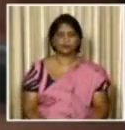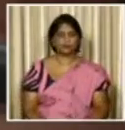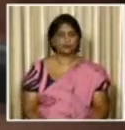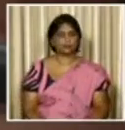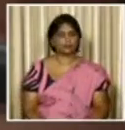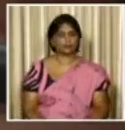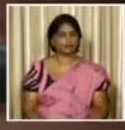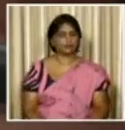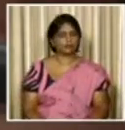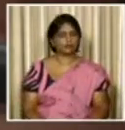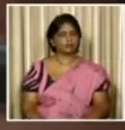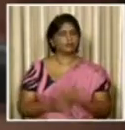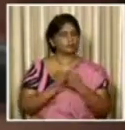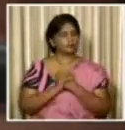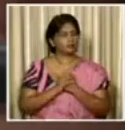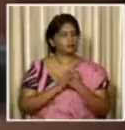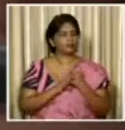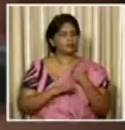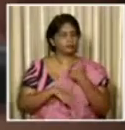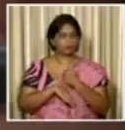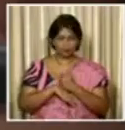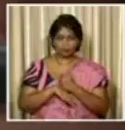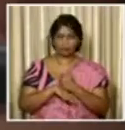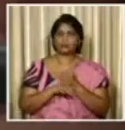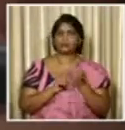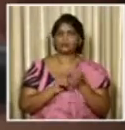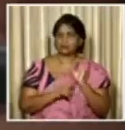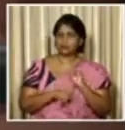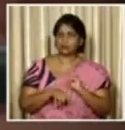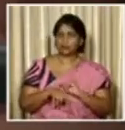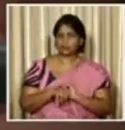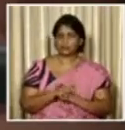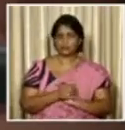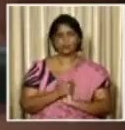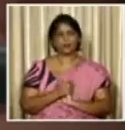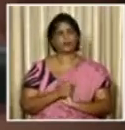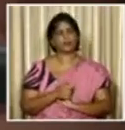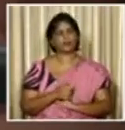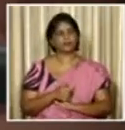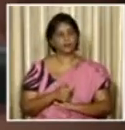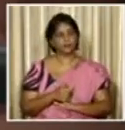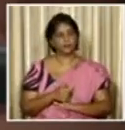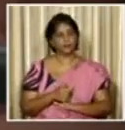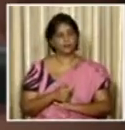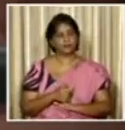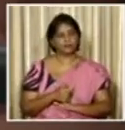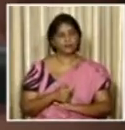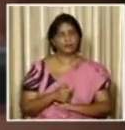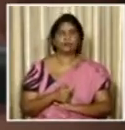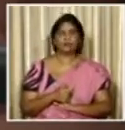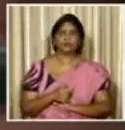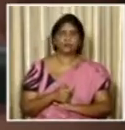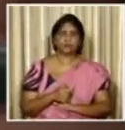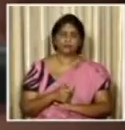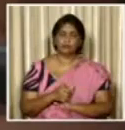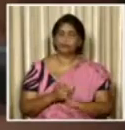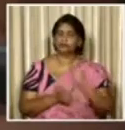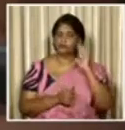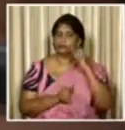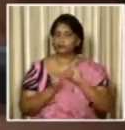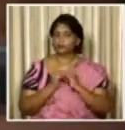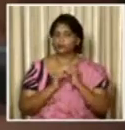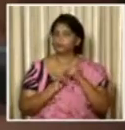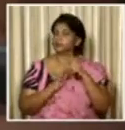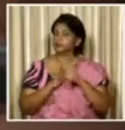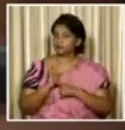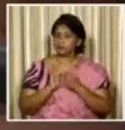ගරු මූලාසනින සභාපතිතුමනි විනාඩි 30ක් දෙන්න. ඔව්. ගරු මූලාසනින සභාපතිතුමනි විශේෂම සුසිල